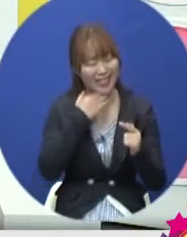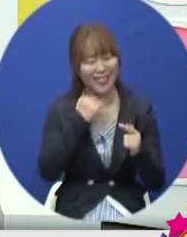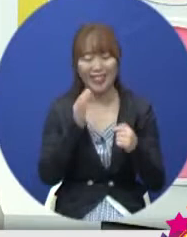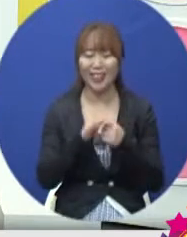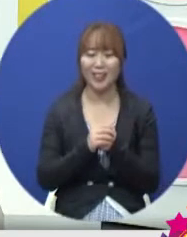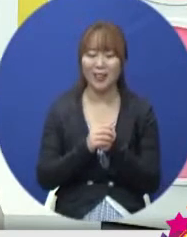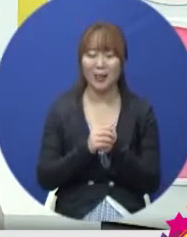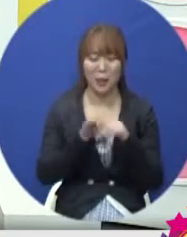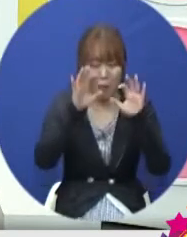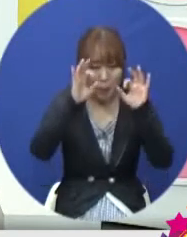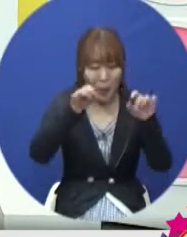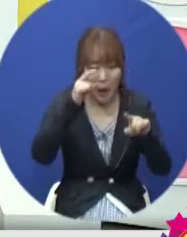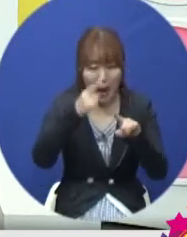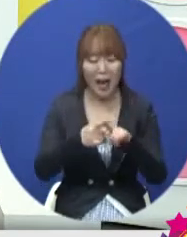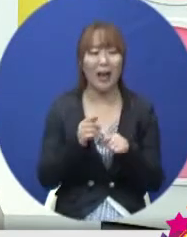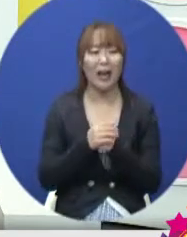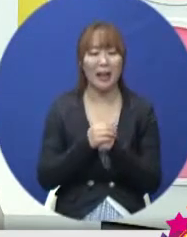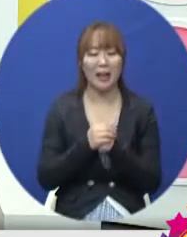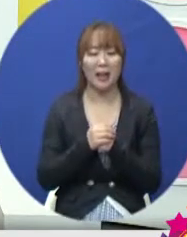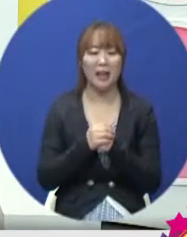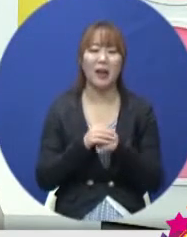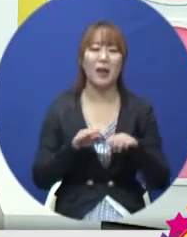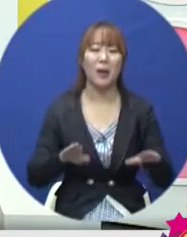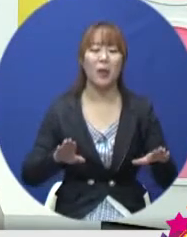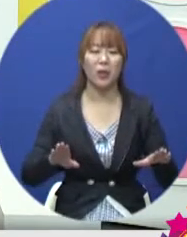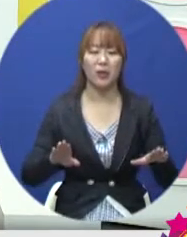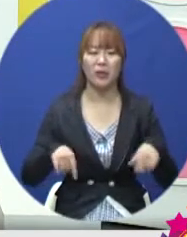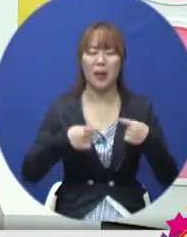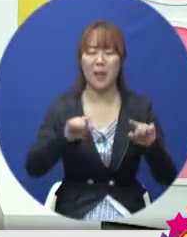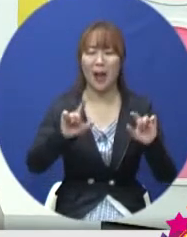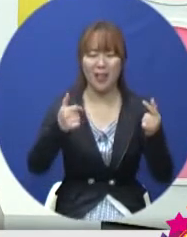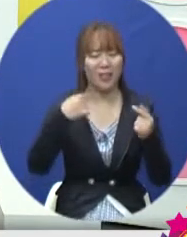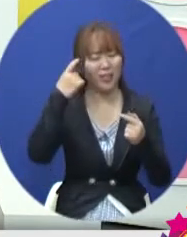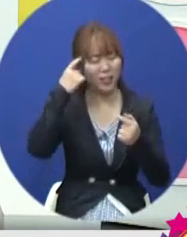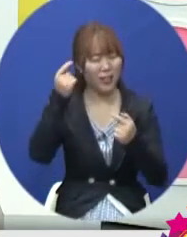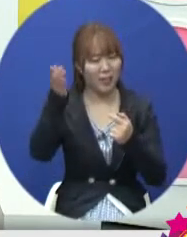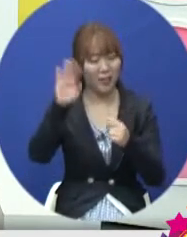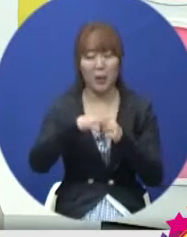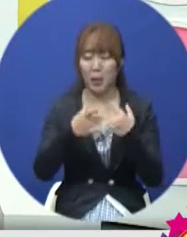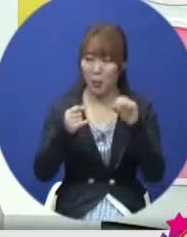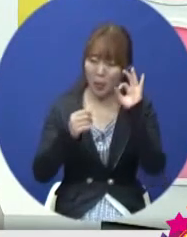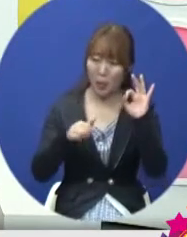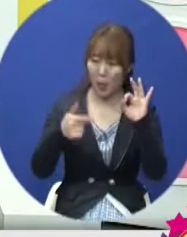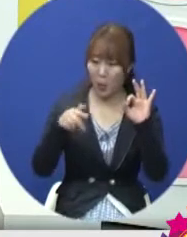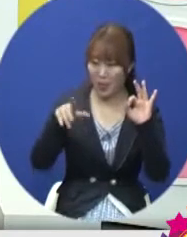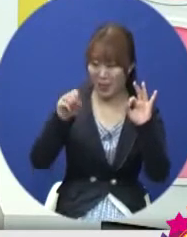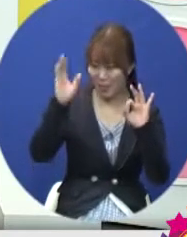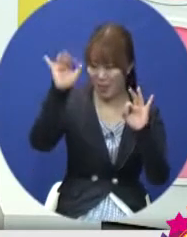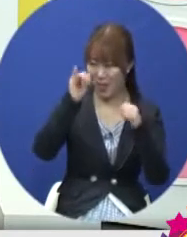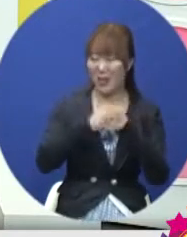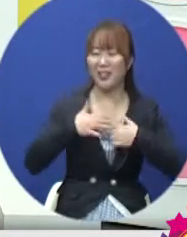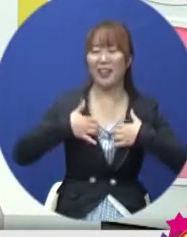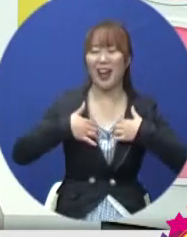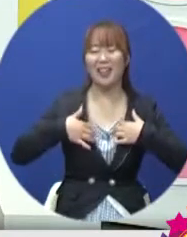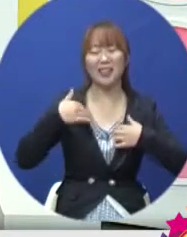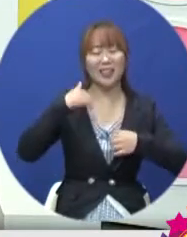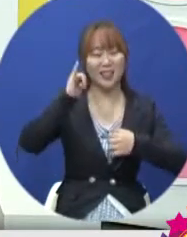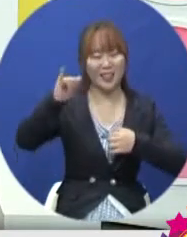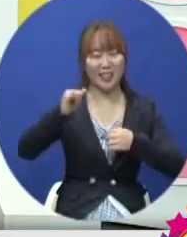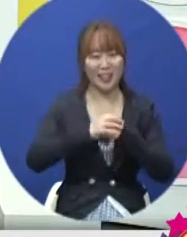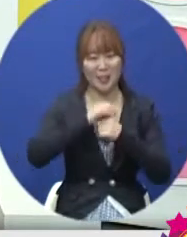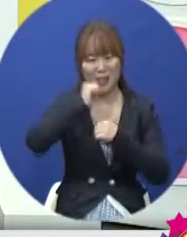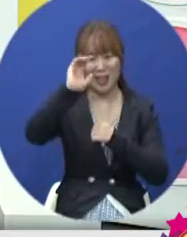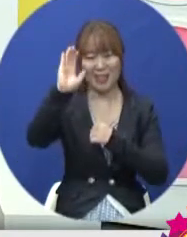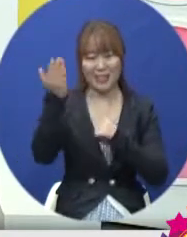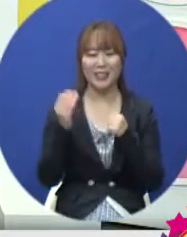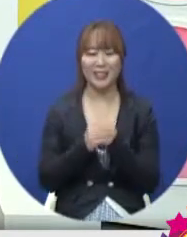그 보다가 네. 이제 오늘 안 나가려고 그랬는데 네. 이렇게 보다가 고창 얘기가 나와서 반가워서 전화를 했더니 아,